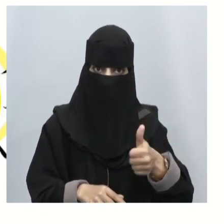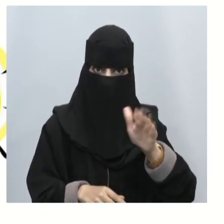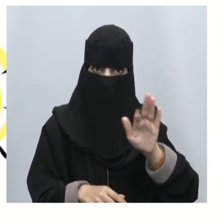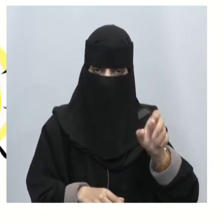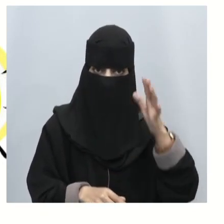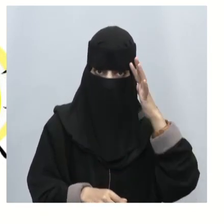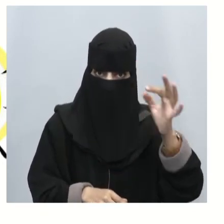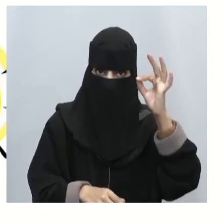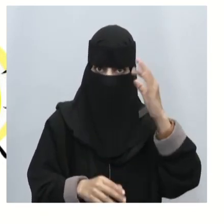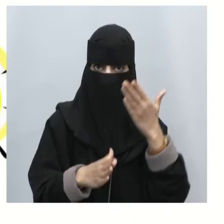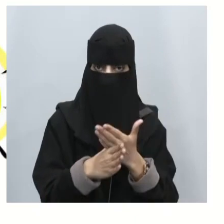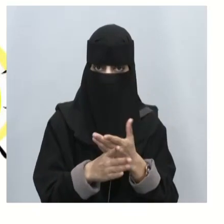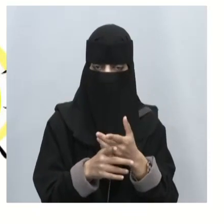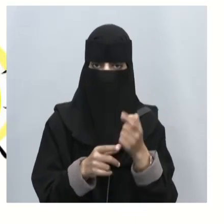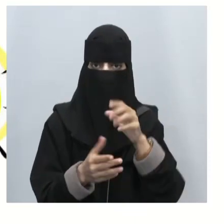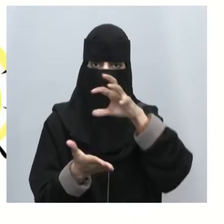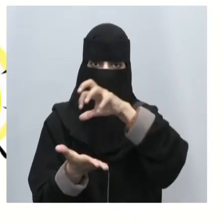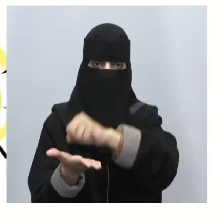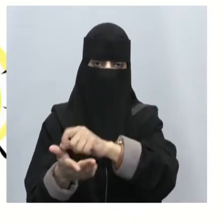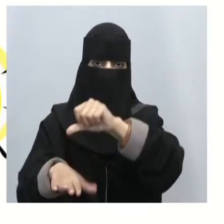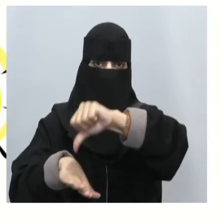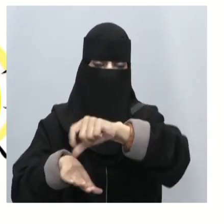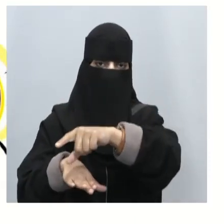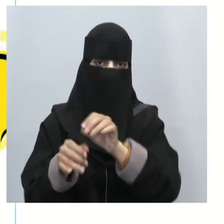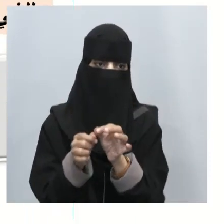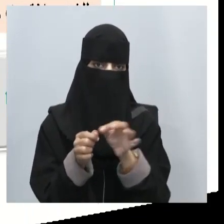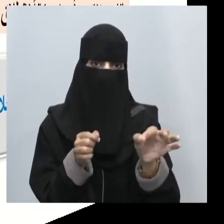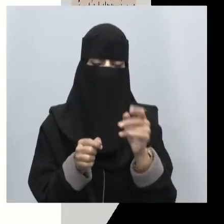عن مقر الخلافه الامويه او الدوله السابقه